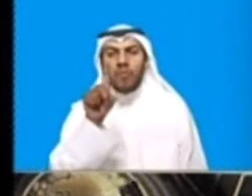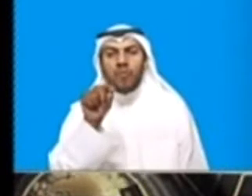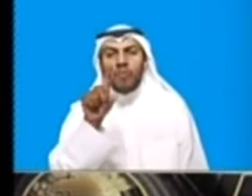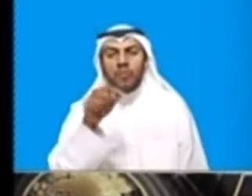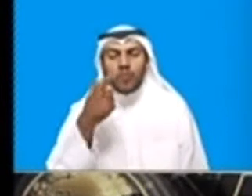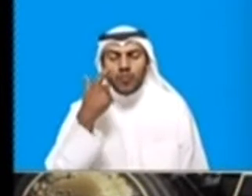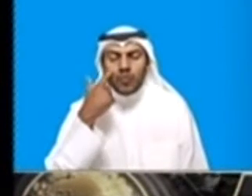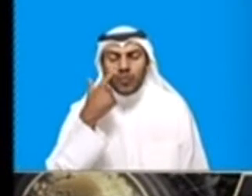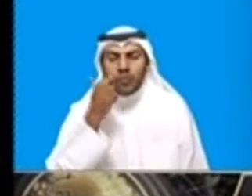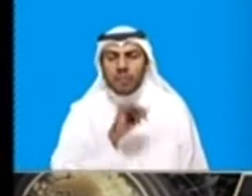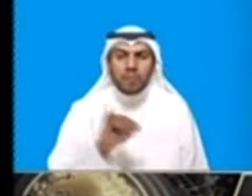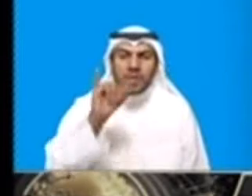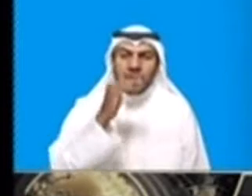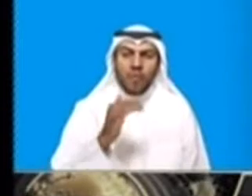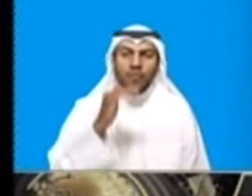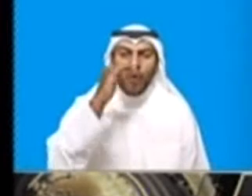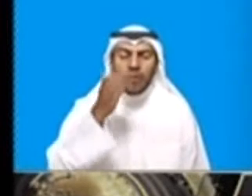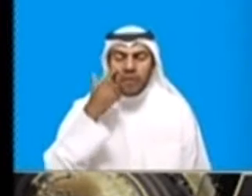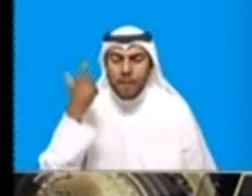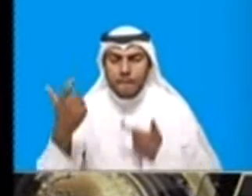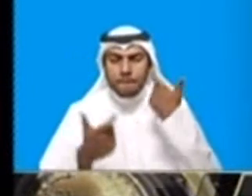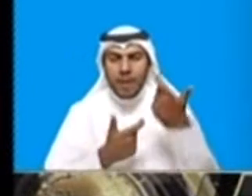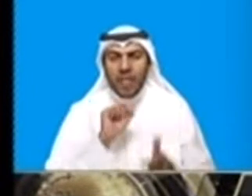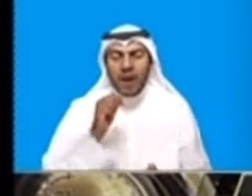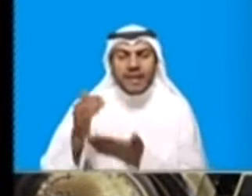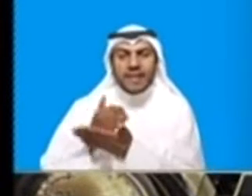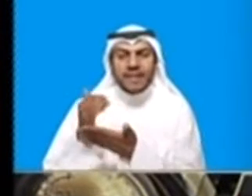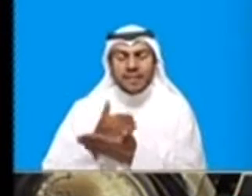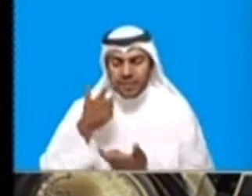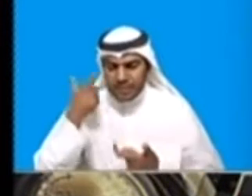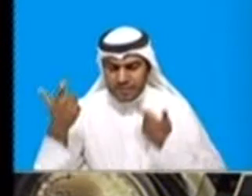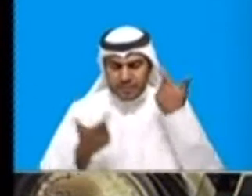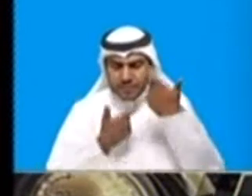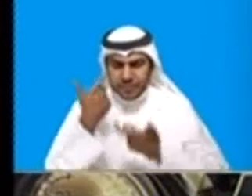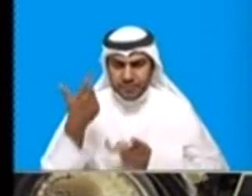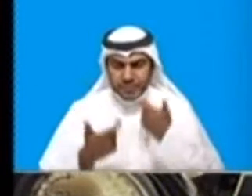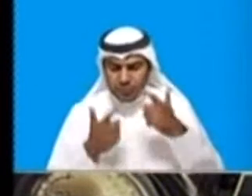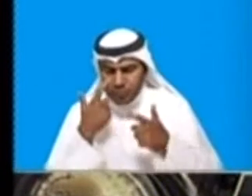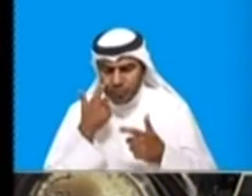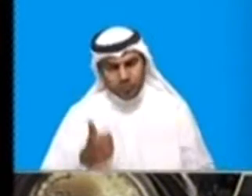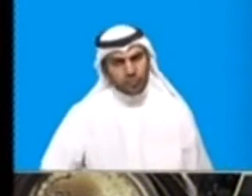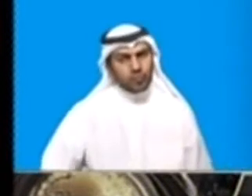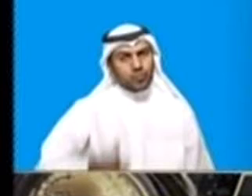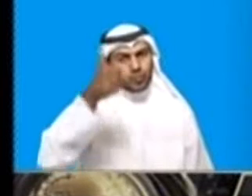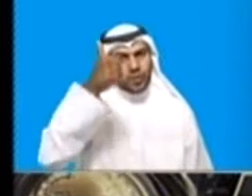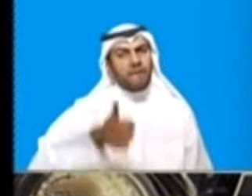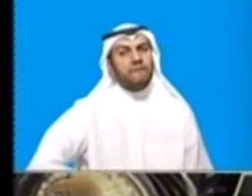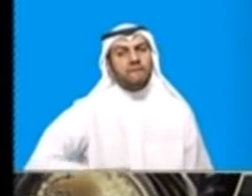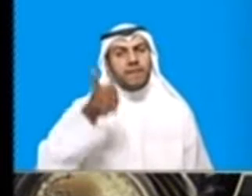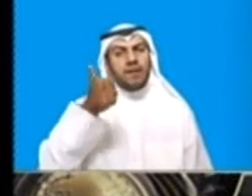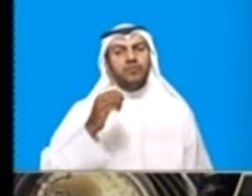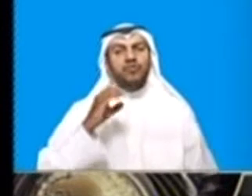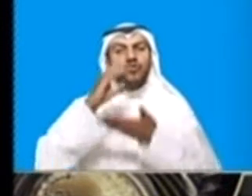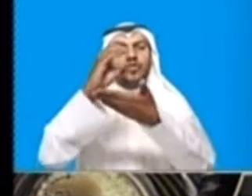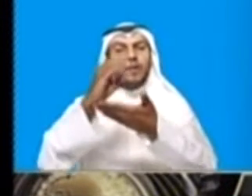لطلبة الدراسات العليا في مجال البحوث الاقتصادية. حسابات في مواقع التواصل ذكرت أن هذه الجائزة تدخل ضمن